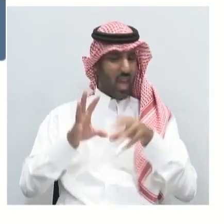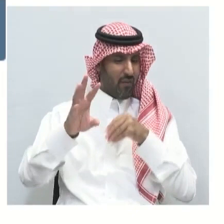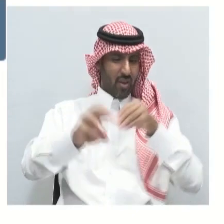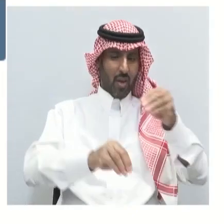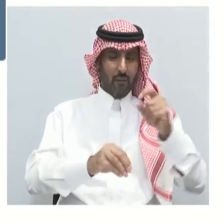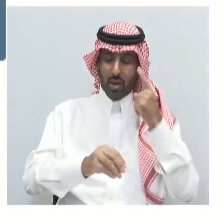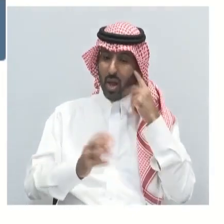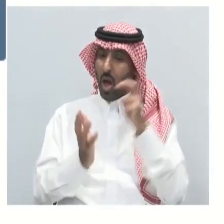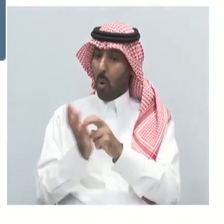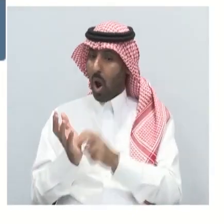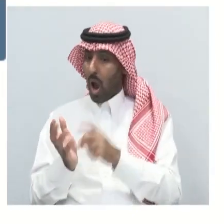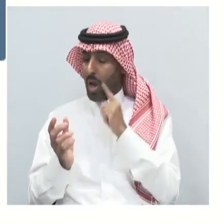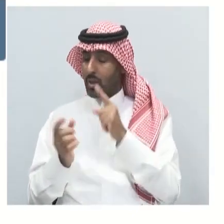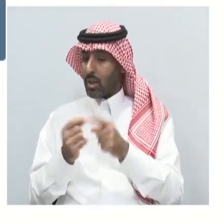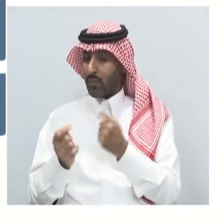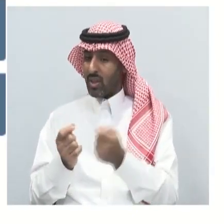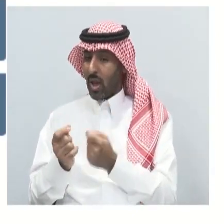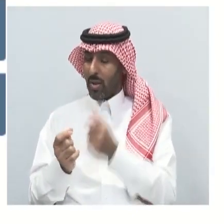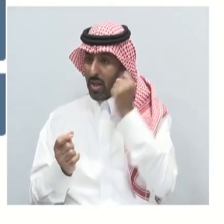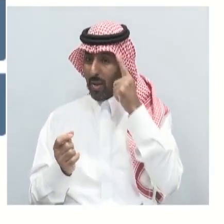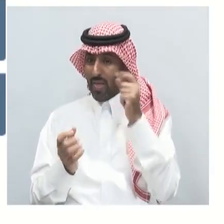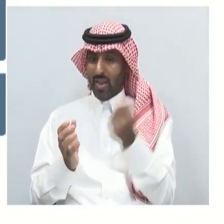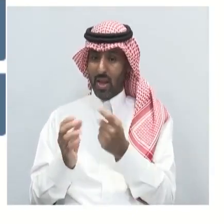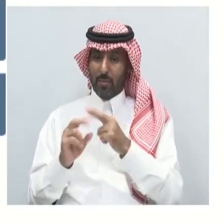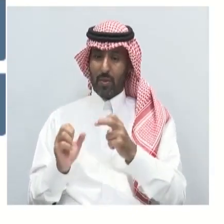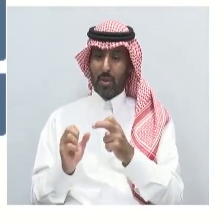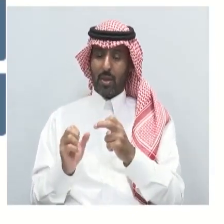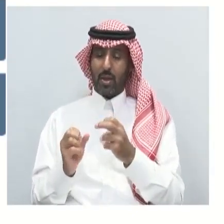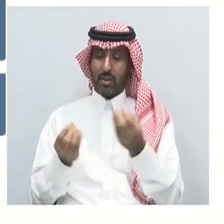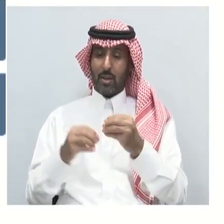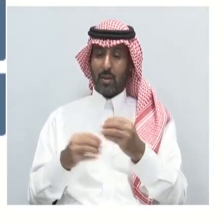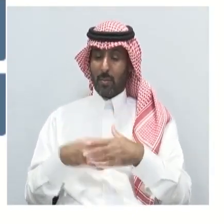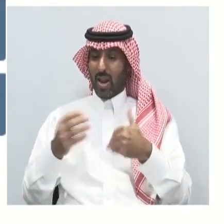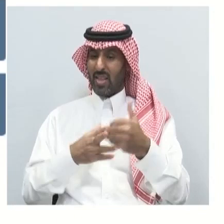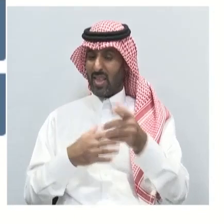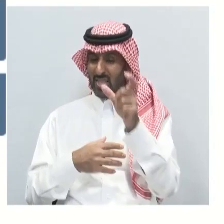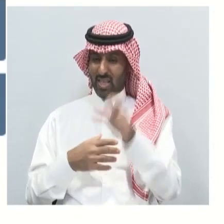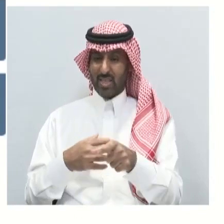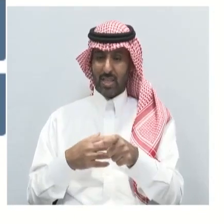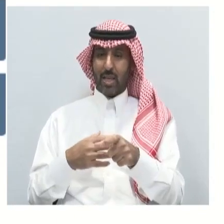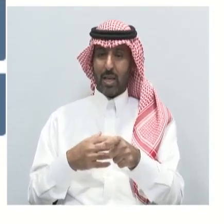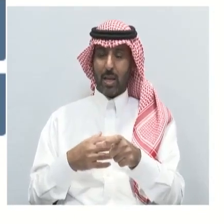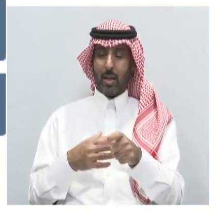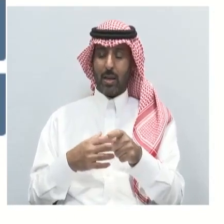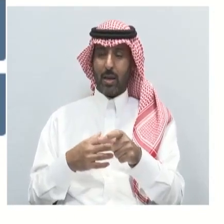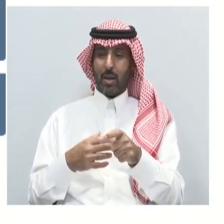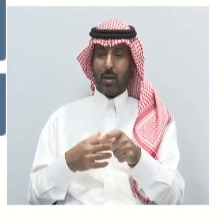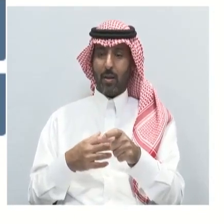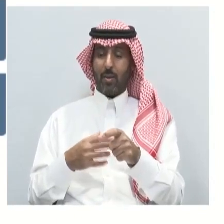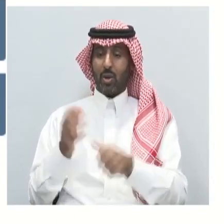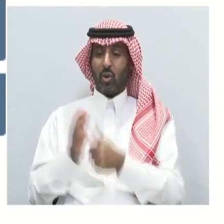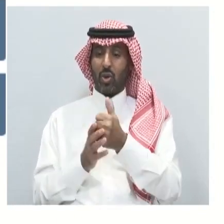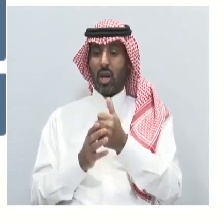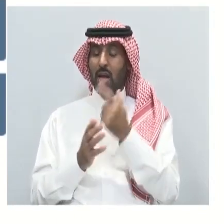والقواعد العلميه المعتمده في كتابه البحث العلمي ايضا تنميه المهارات الذاتيه وذلك من خلال قدره الطالب على